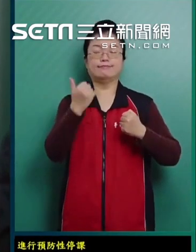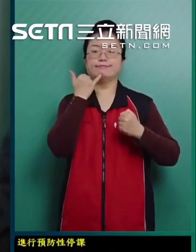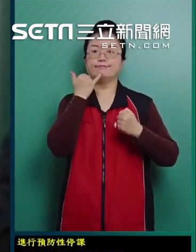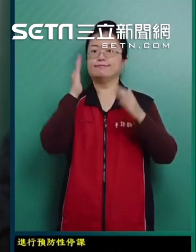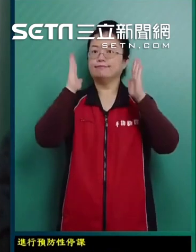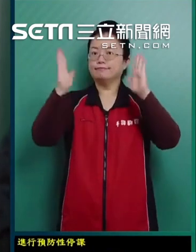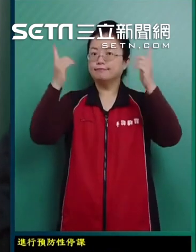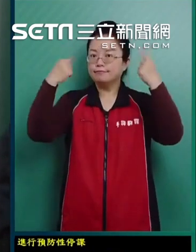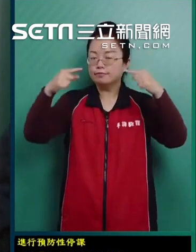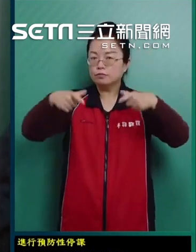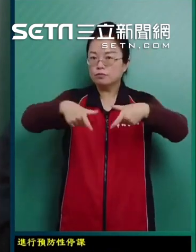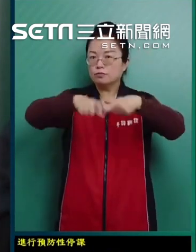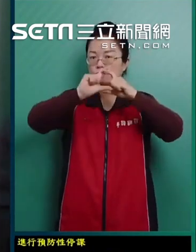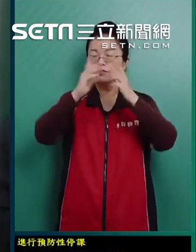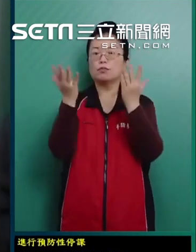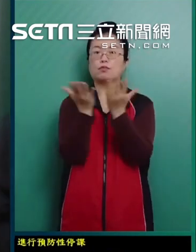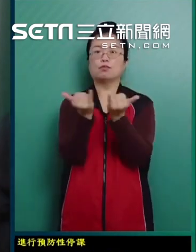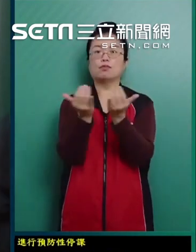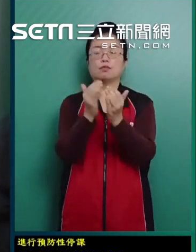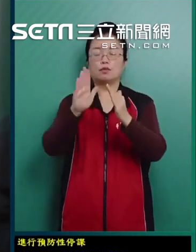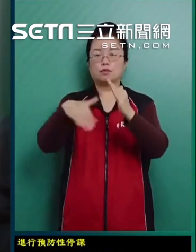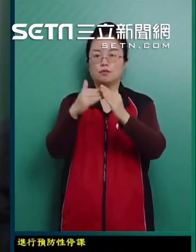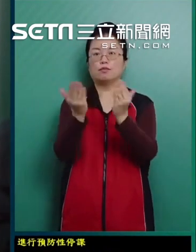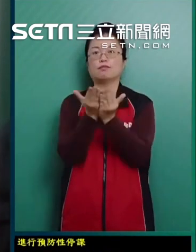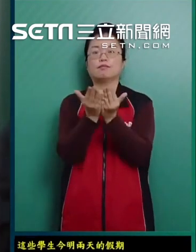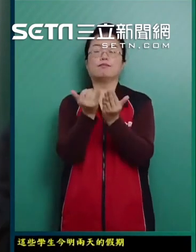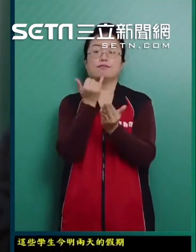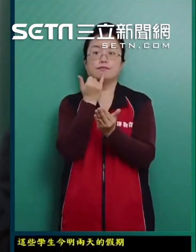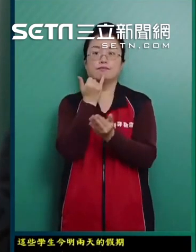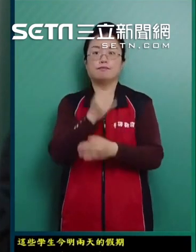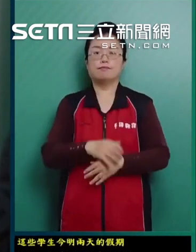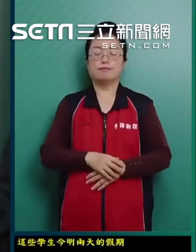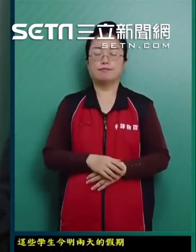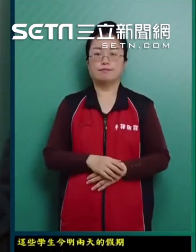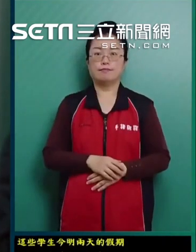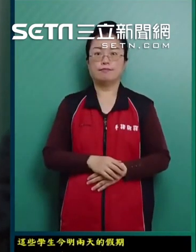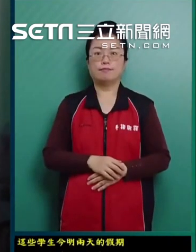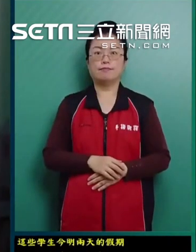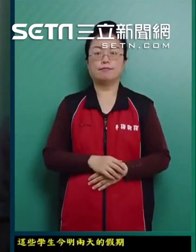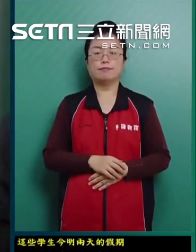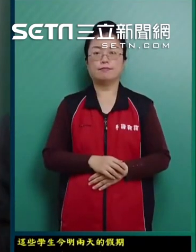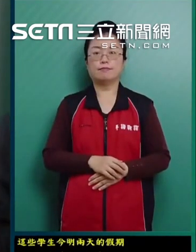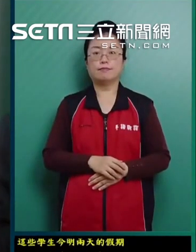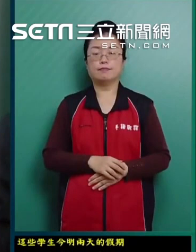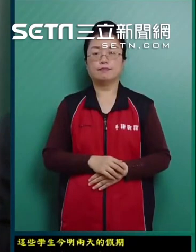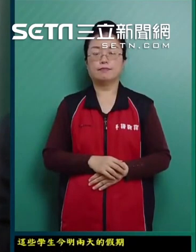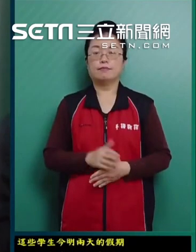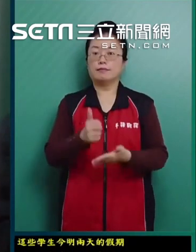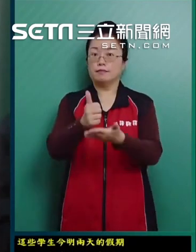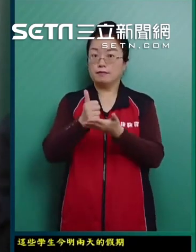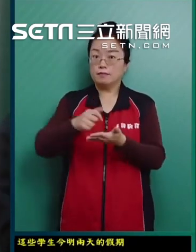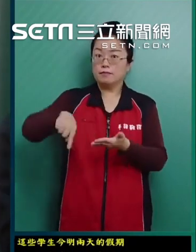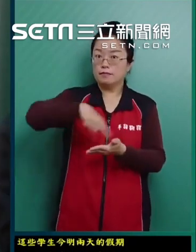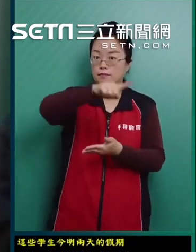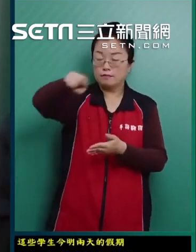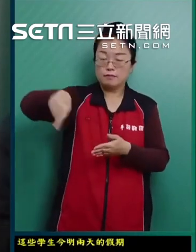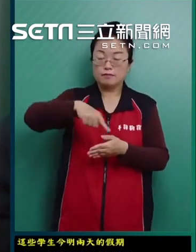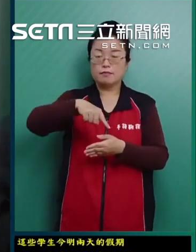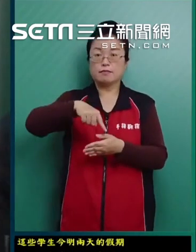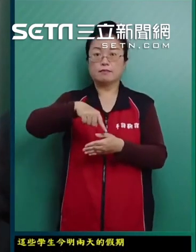我想第二层的阻断的预防我们还是做的相对的是到位的，所以请各位市民朋友